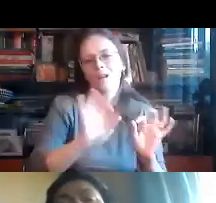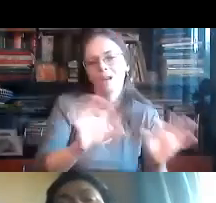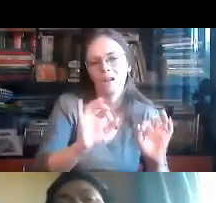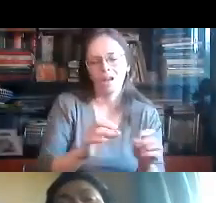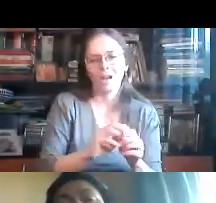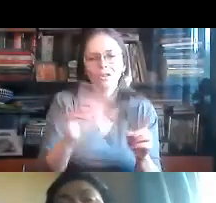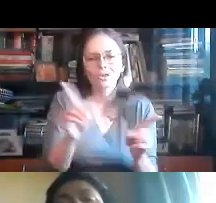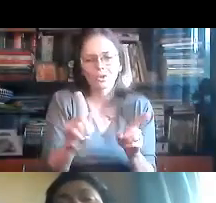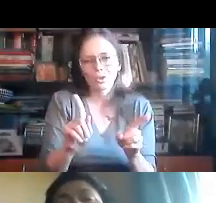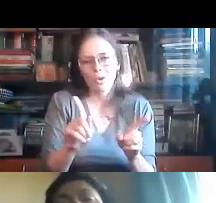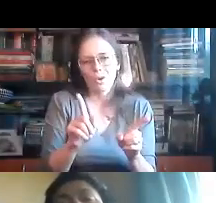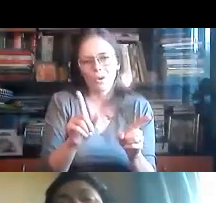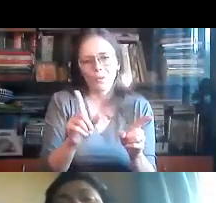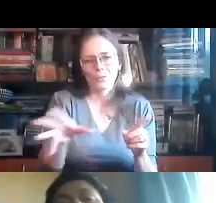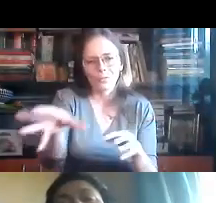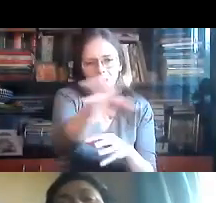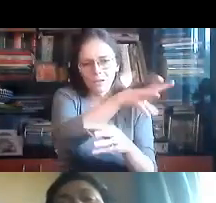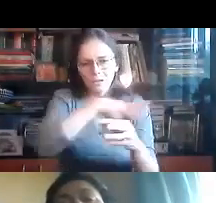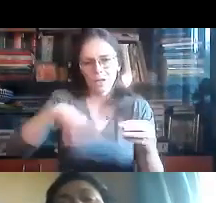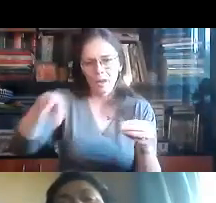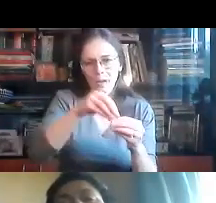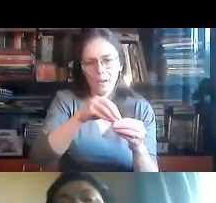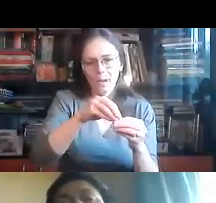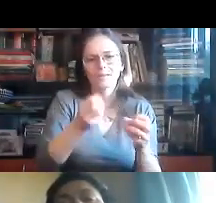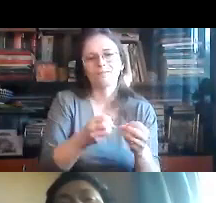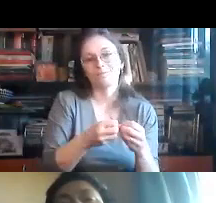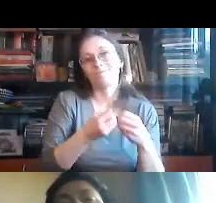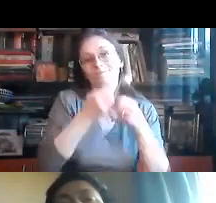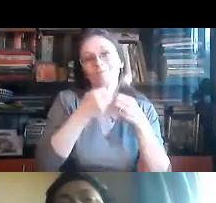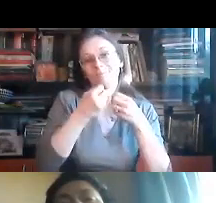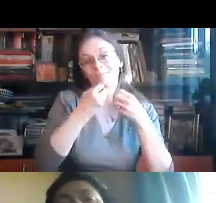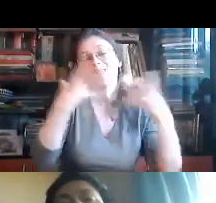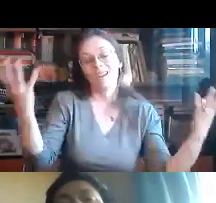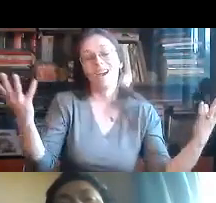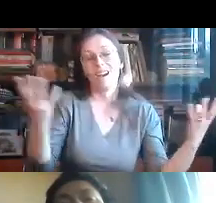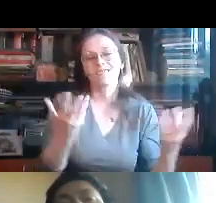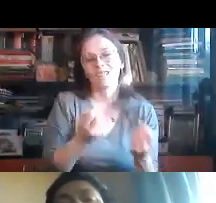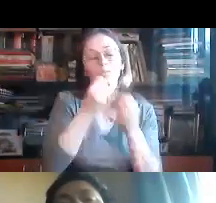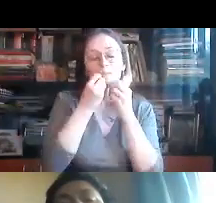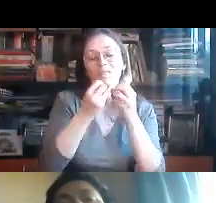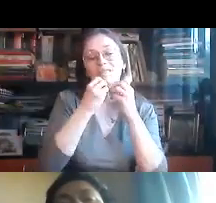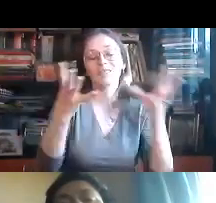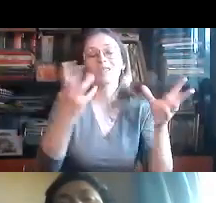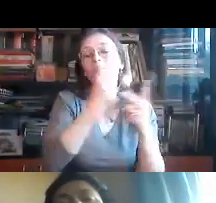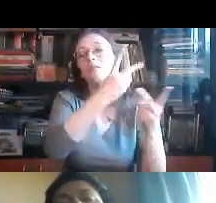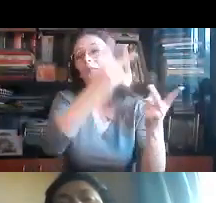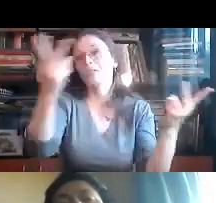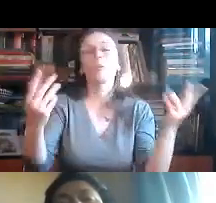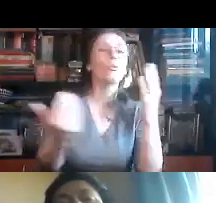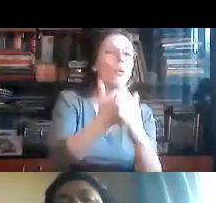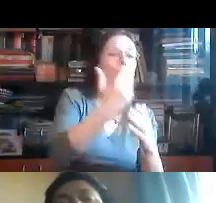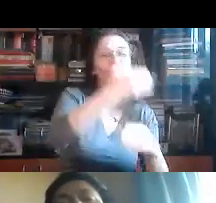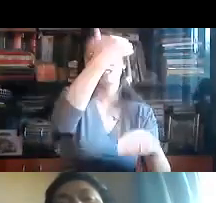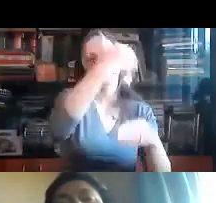все прекрасно, но и то, что мы смотрим новые спектакли какие-то и новые